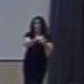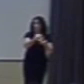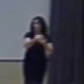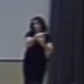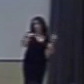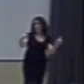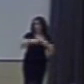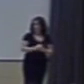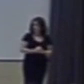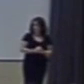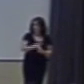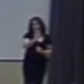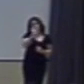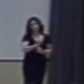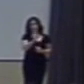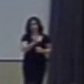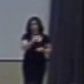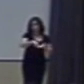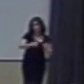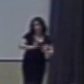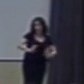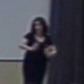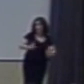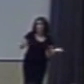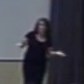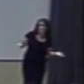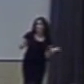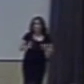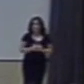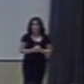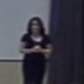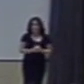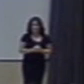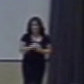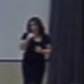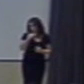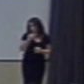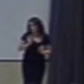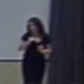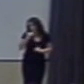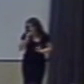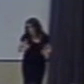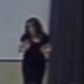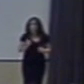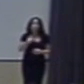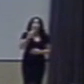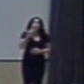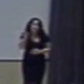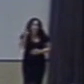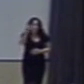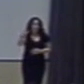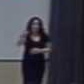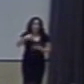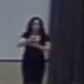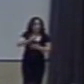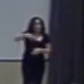de la col·laboració, aquest seria el nou preu. No? Bueno, llavors, clar, jo demano que els periodistes siguin valents, però clar, jo sé que